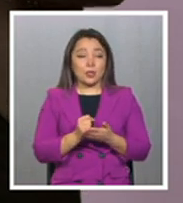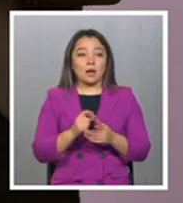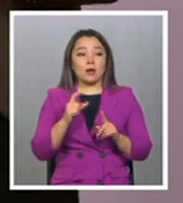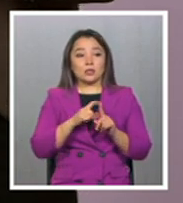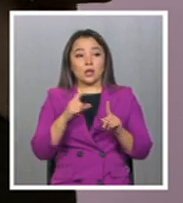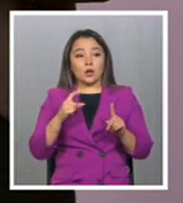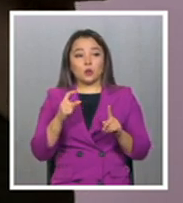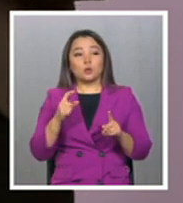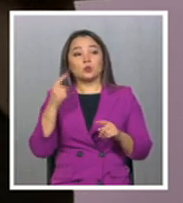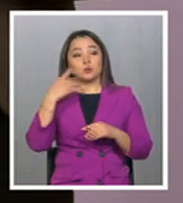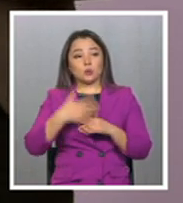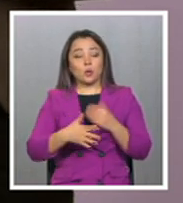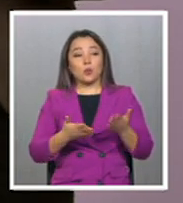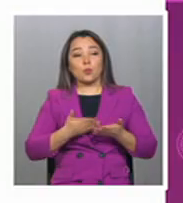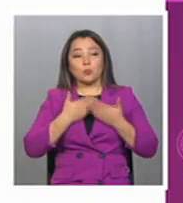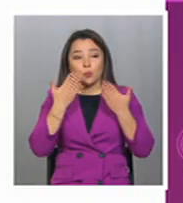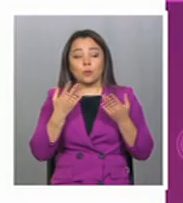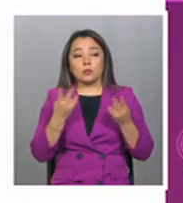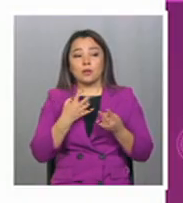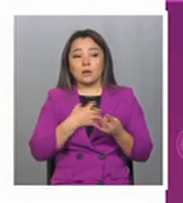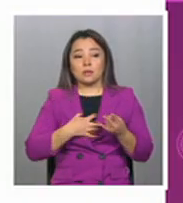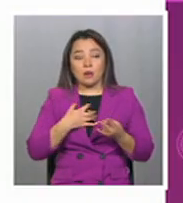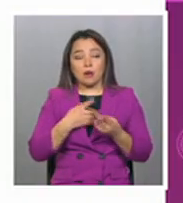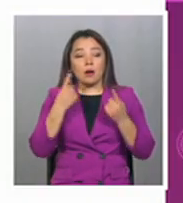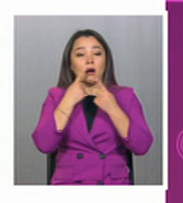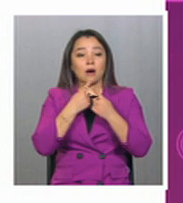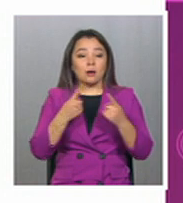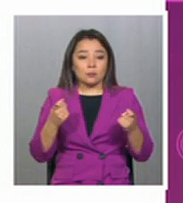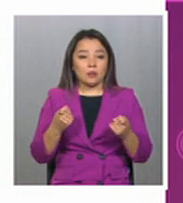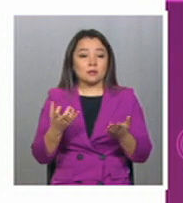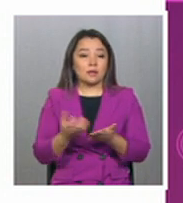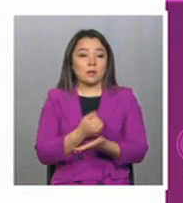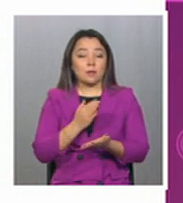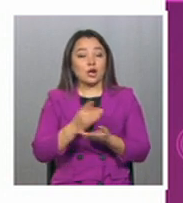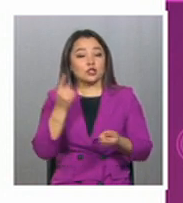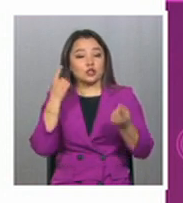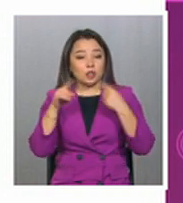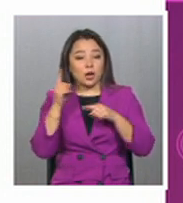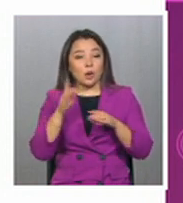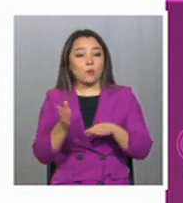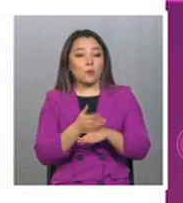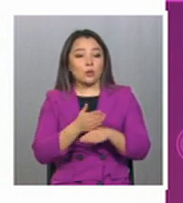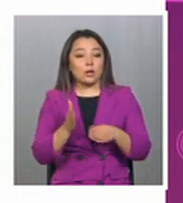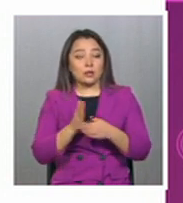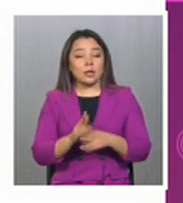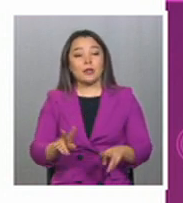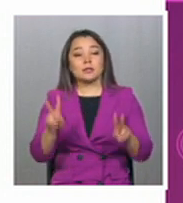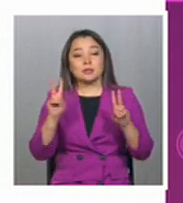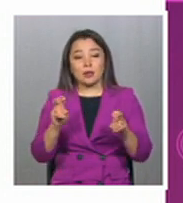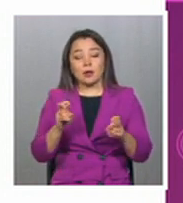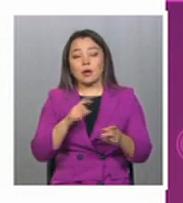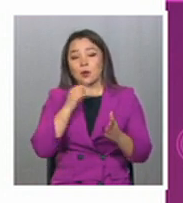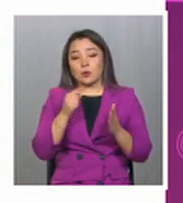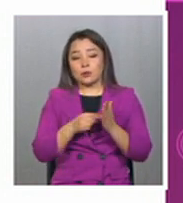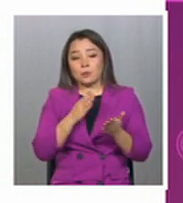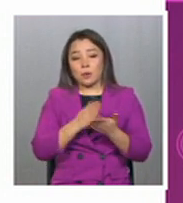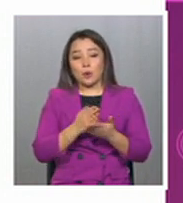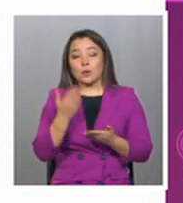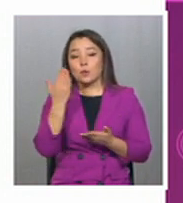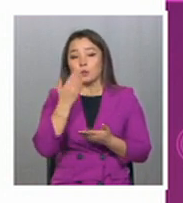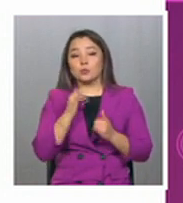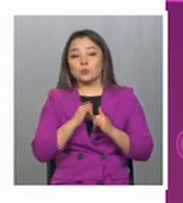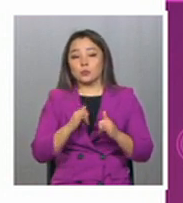түсініп оқып, қажетті ақпаратты таптыңдар. Шығарманы бөліктерге бөліп, тақырып қойдыңдар, сюжеттің